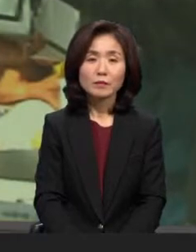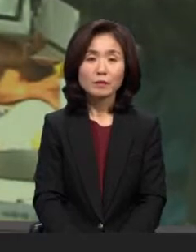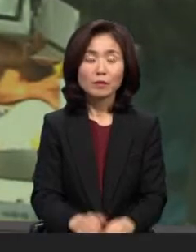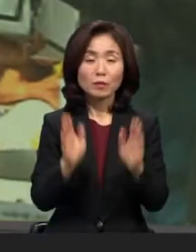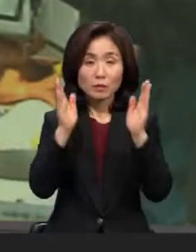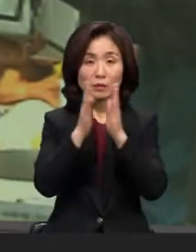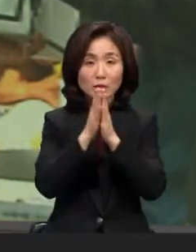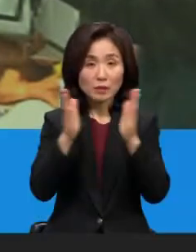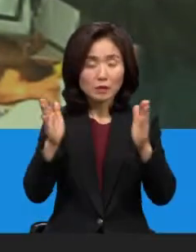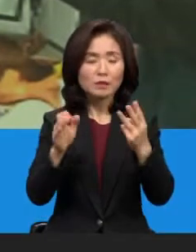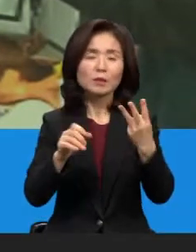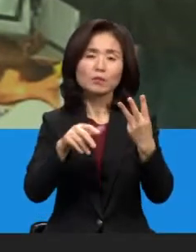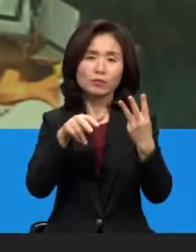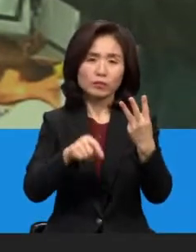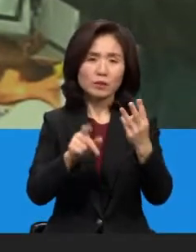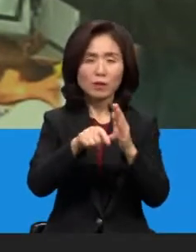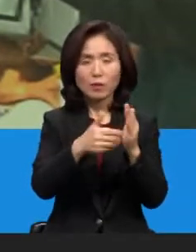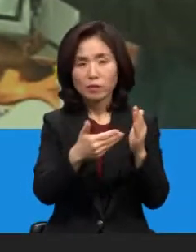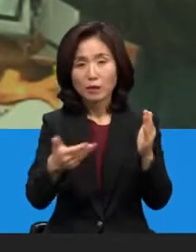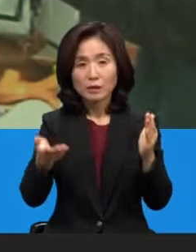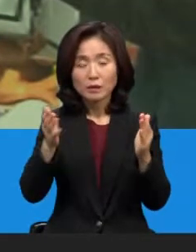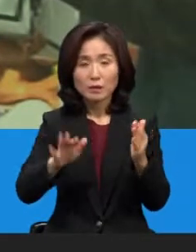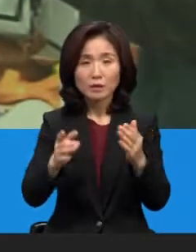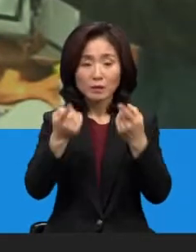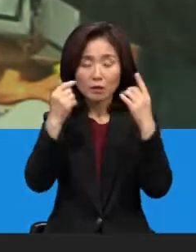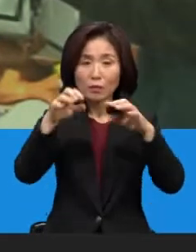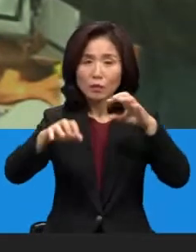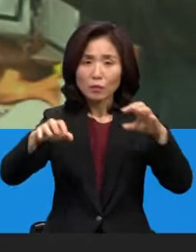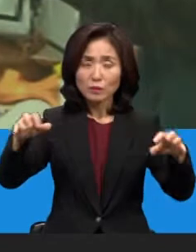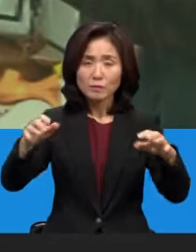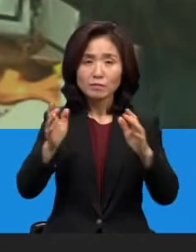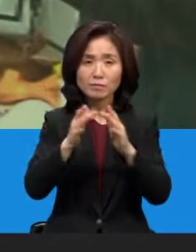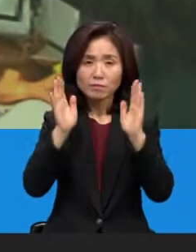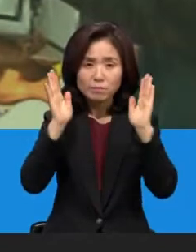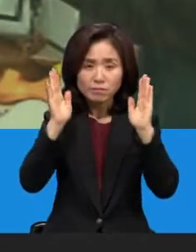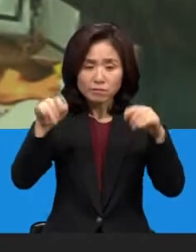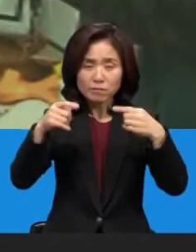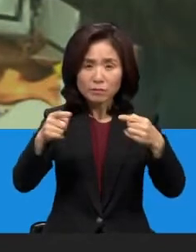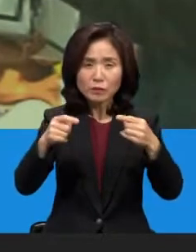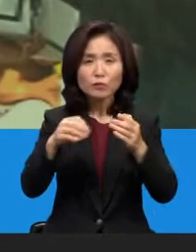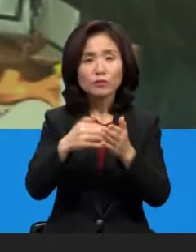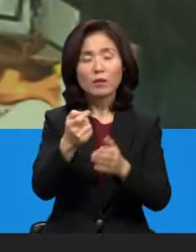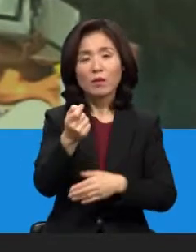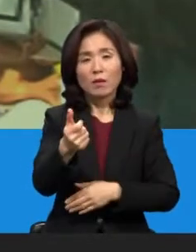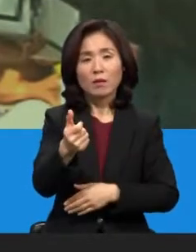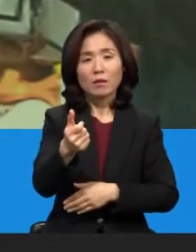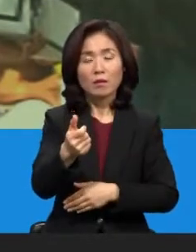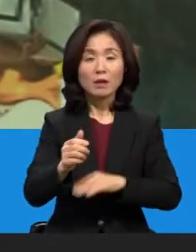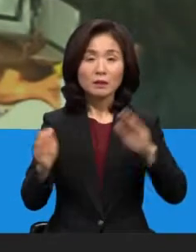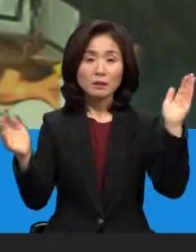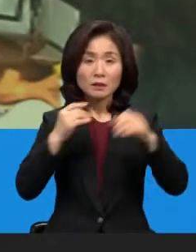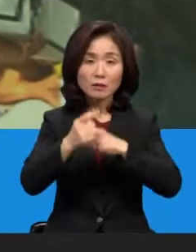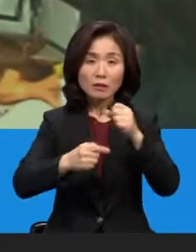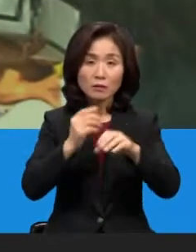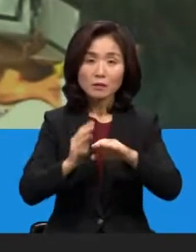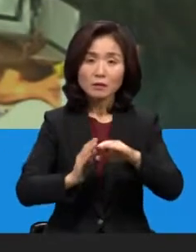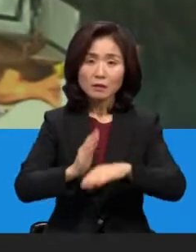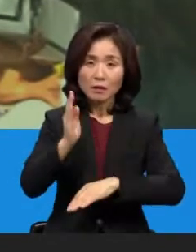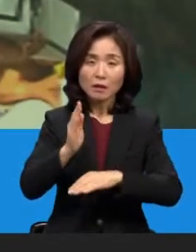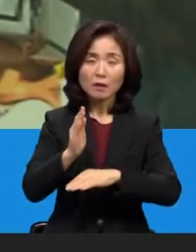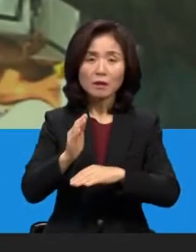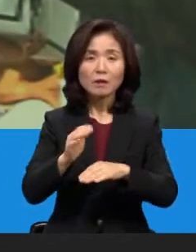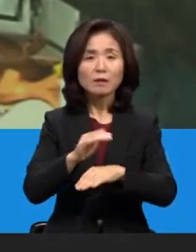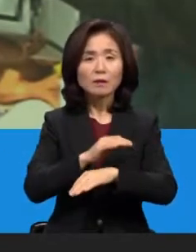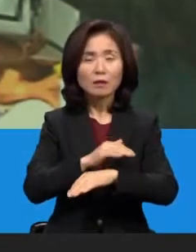새학기가 시작된 지 3주가 지났지만 대학가는 아직 대면 수업의 비중이 적은데요. 학생들은 1년 넘게 제대로 된 교육을